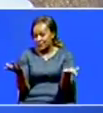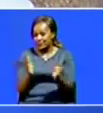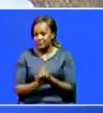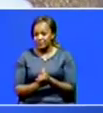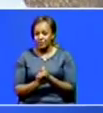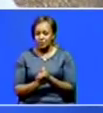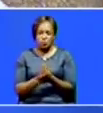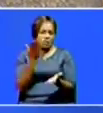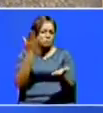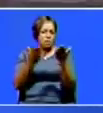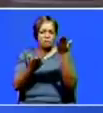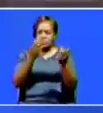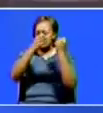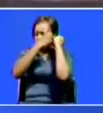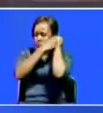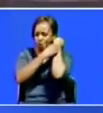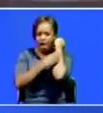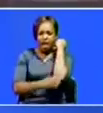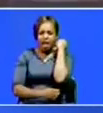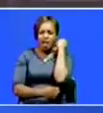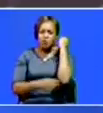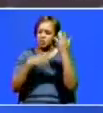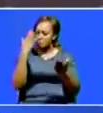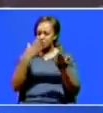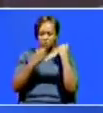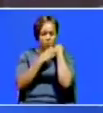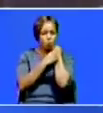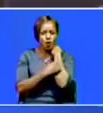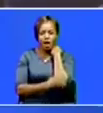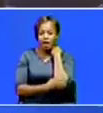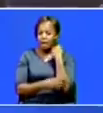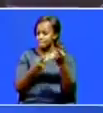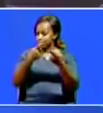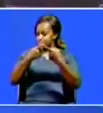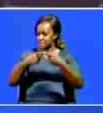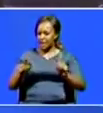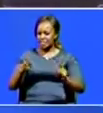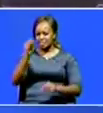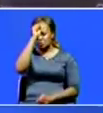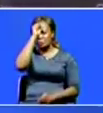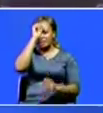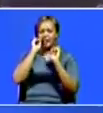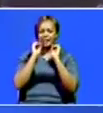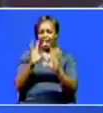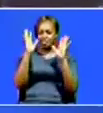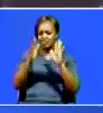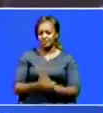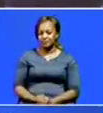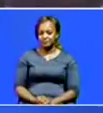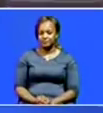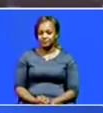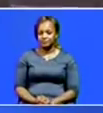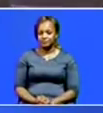be poor. We might be poor. But we are not stupid.